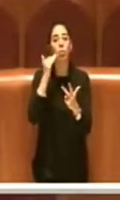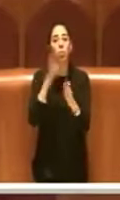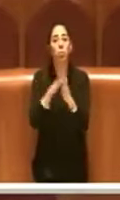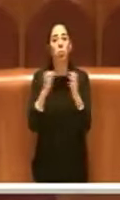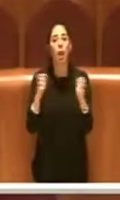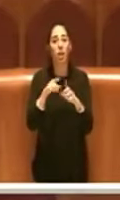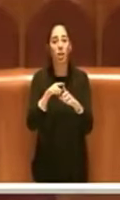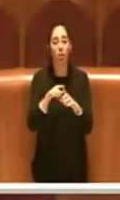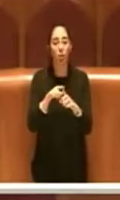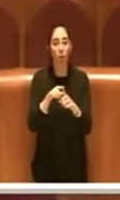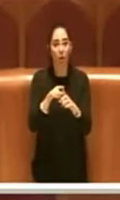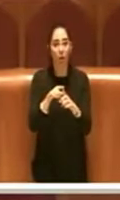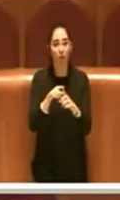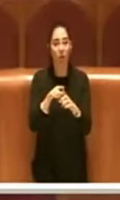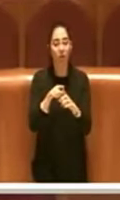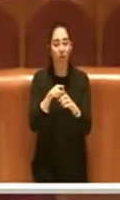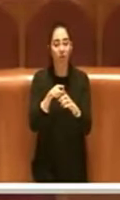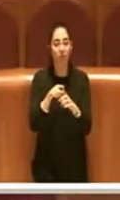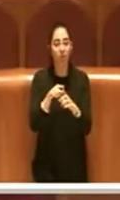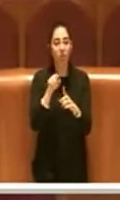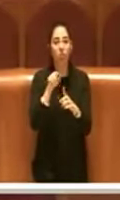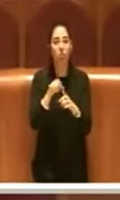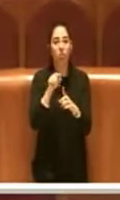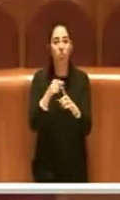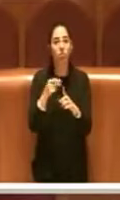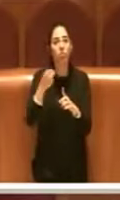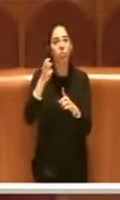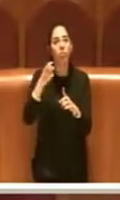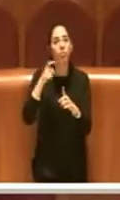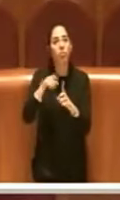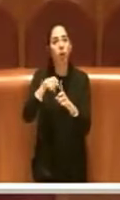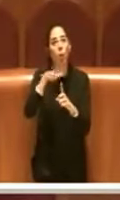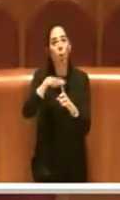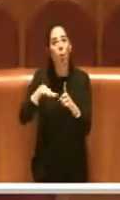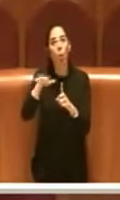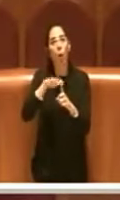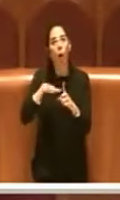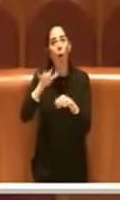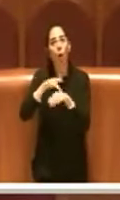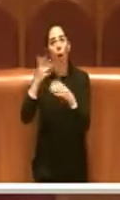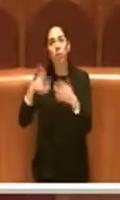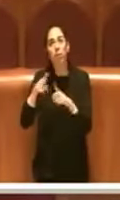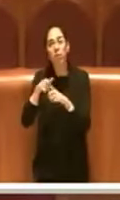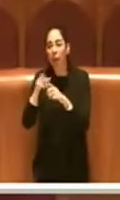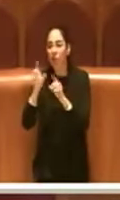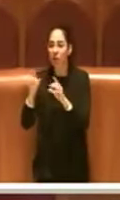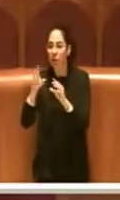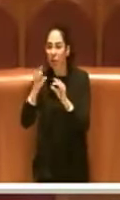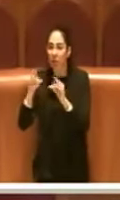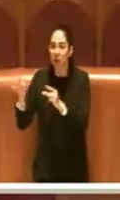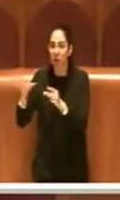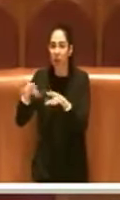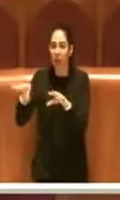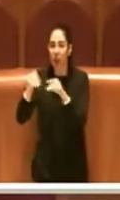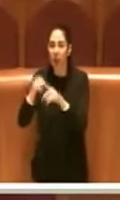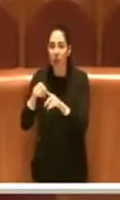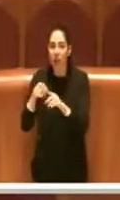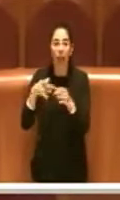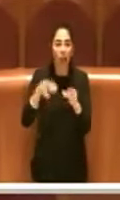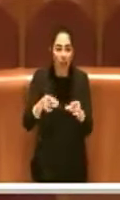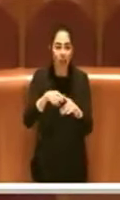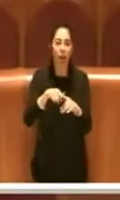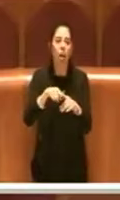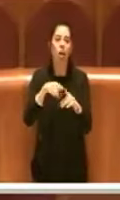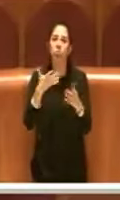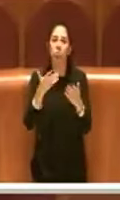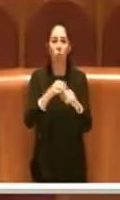in un luogo nel quale questo virus si stava diffondendo e comunque tornato al lavoro. Quindi questi 3 casi